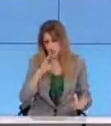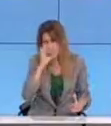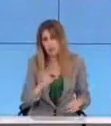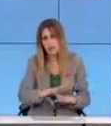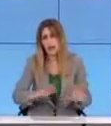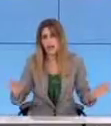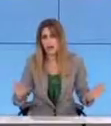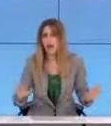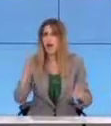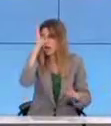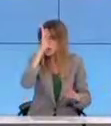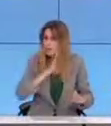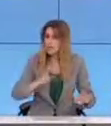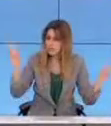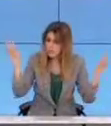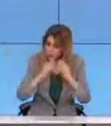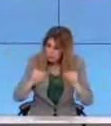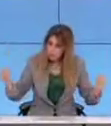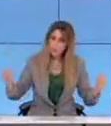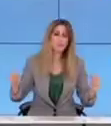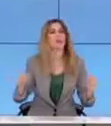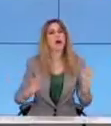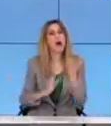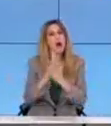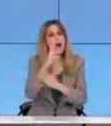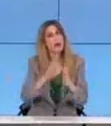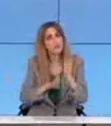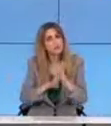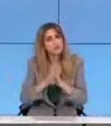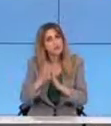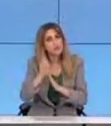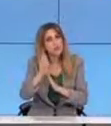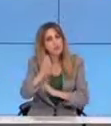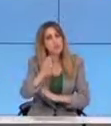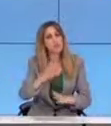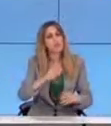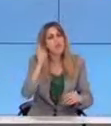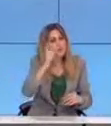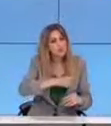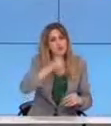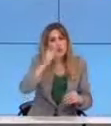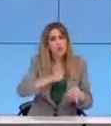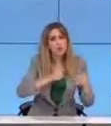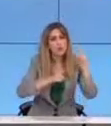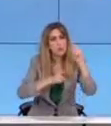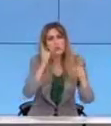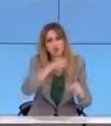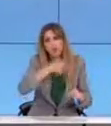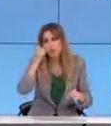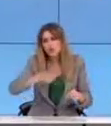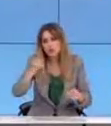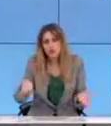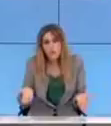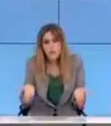ενώ βγήκαμε από την κρίση, έχουμε θετικούς ρυθμούς ανάπτυξης, όλοι οι δείκτες είναι θετικοί, οι τράπεζες λειτουργούν ακόμα με κριτήρια